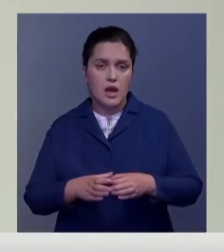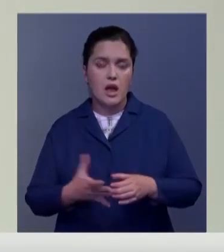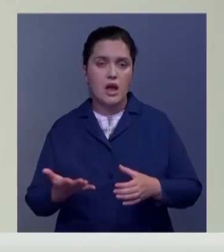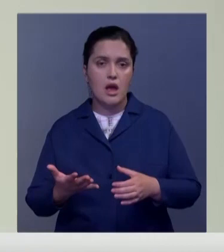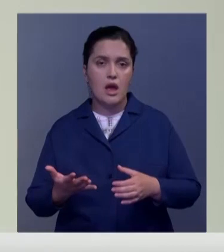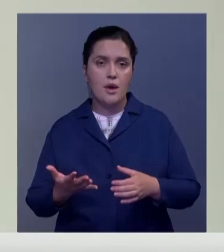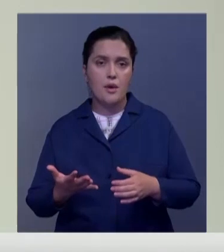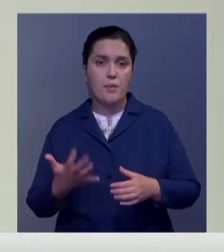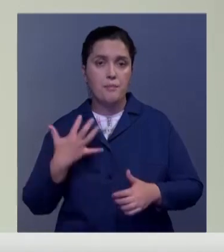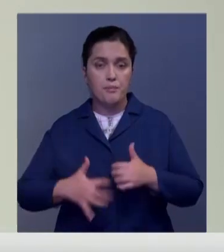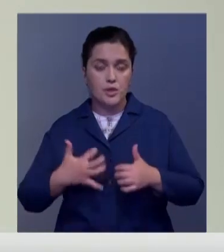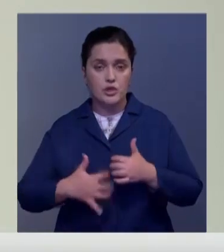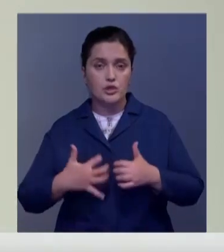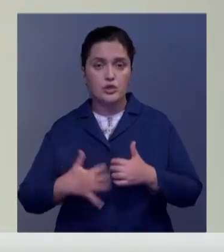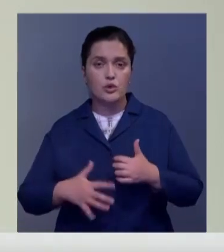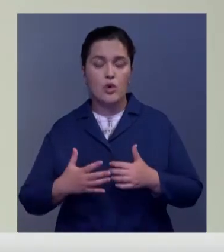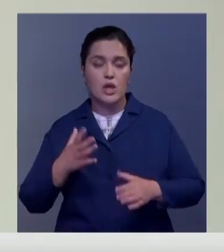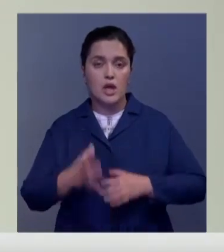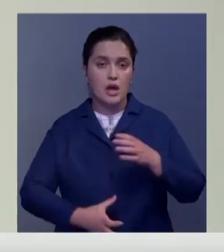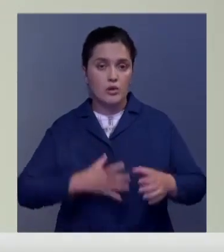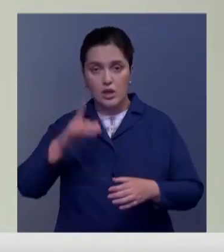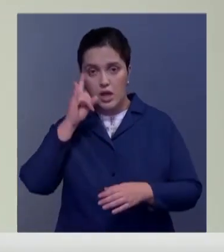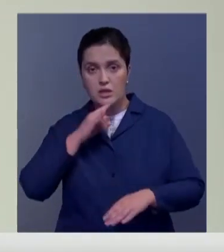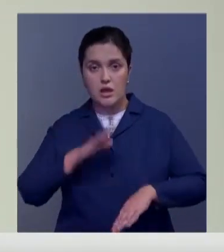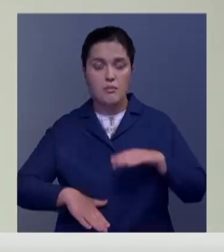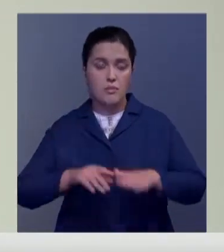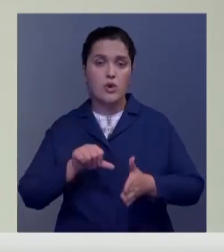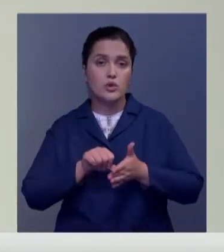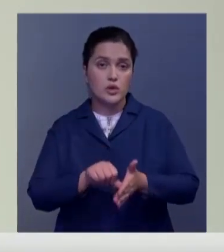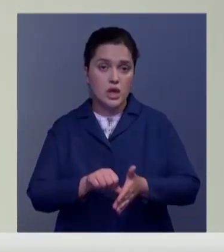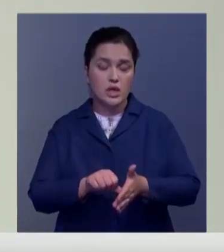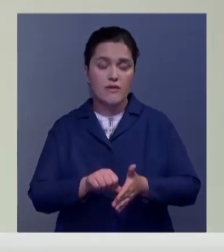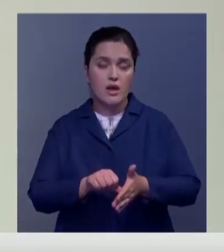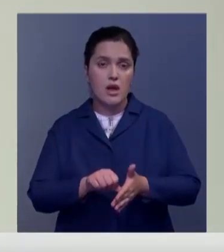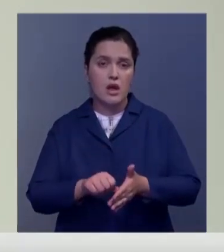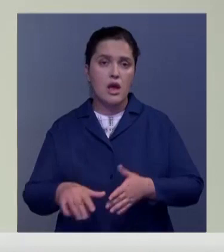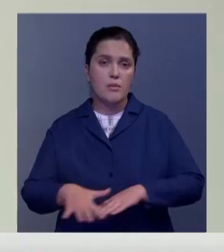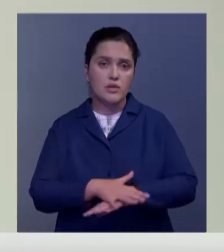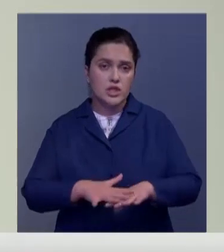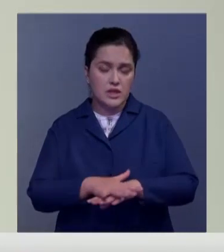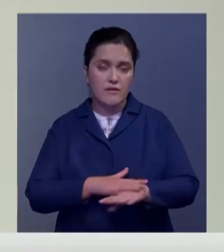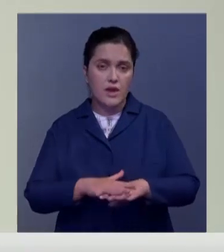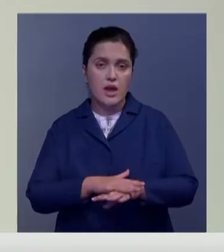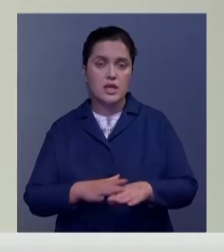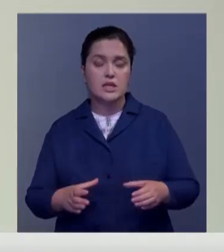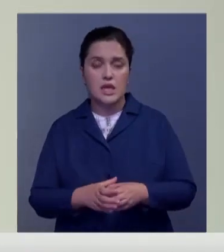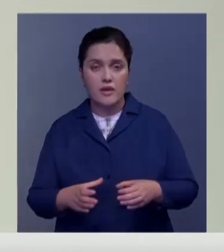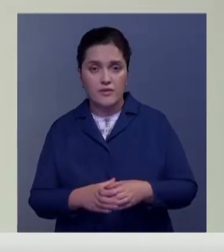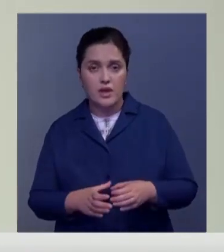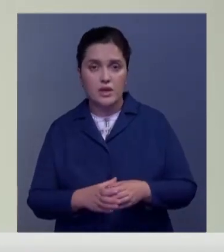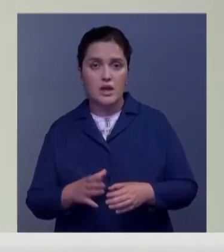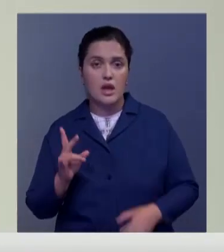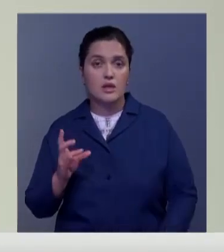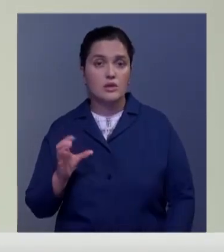международных, казахстанских экспертов, членов общественного совета, членов